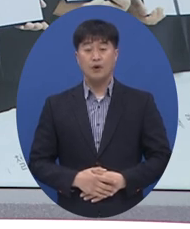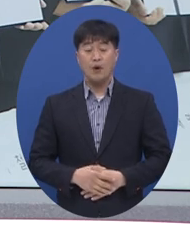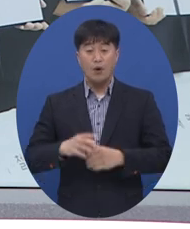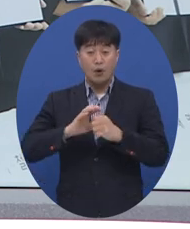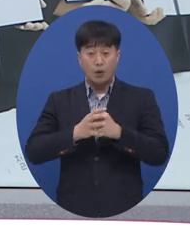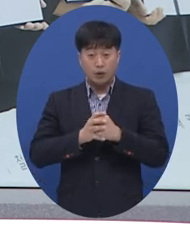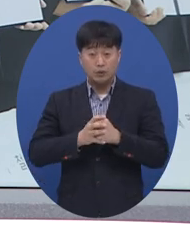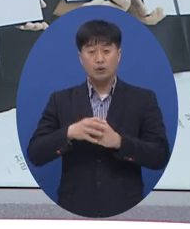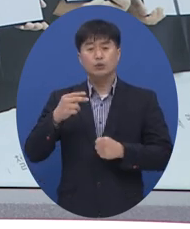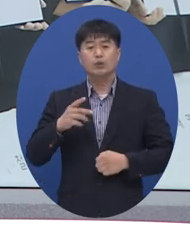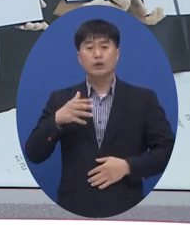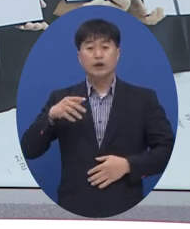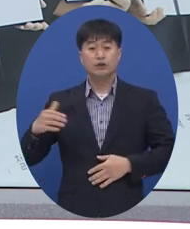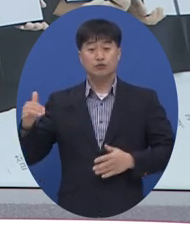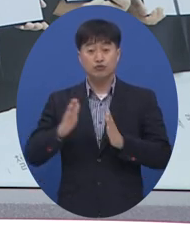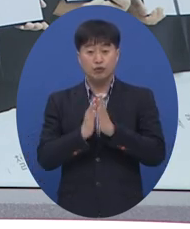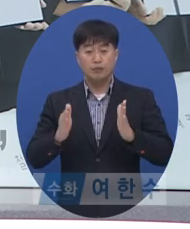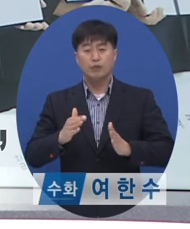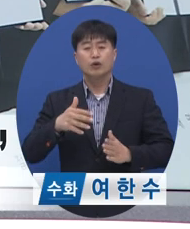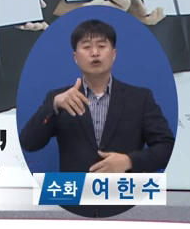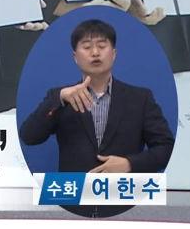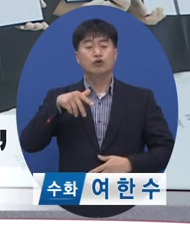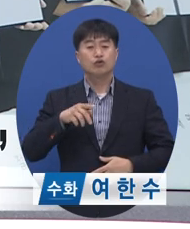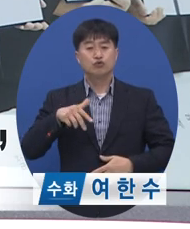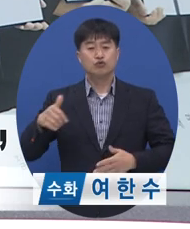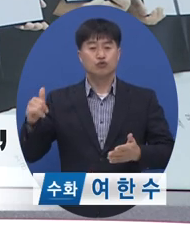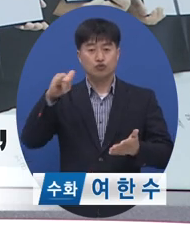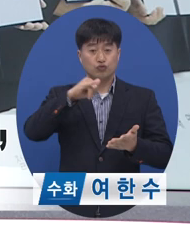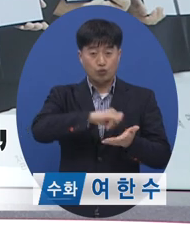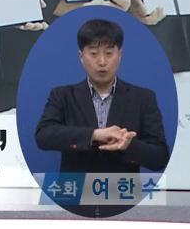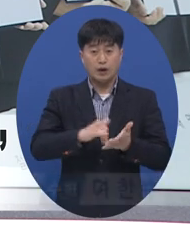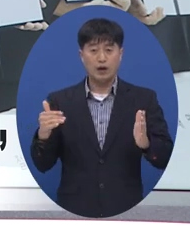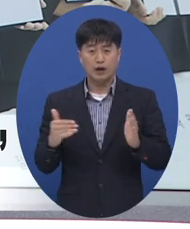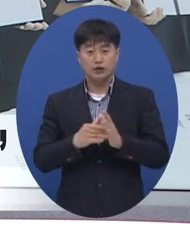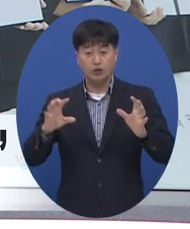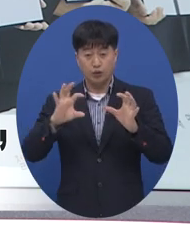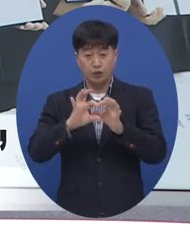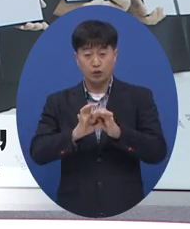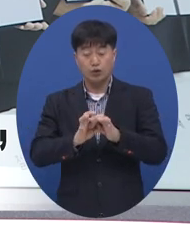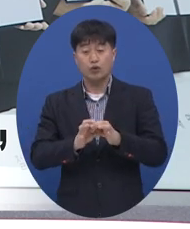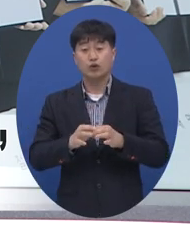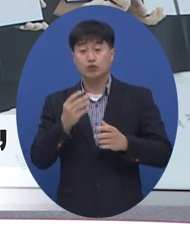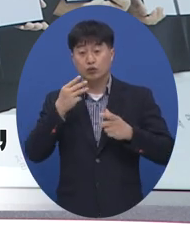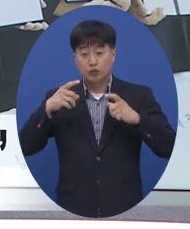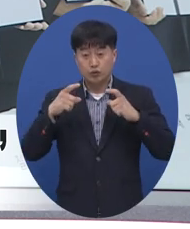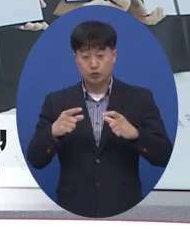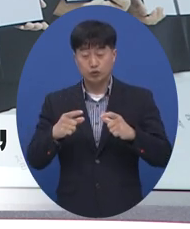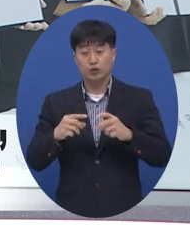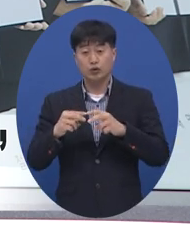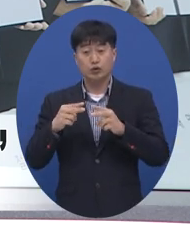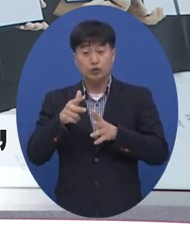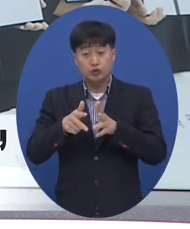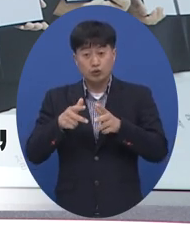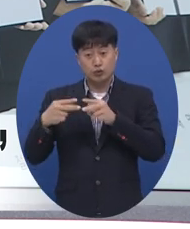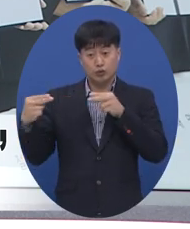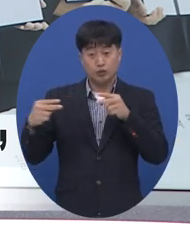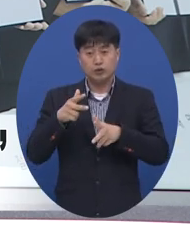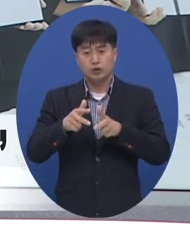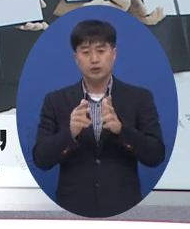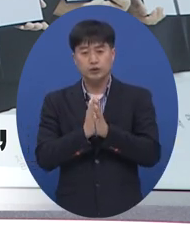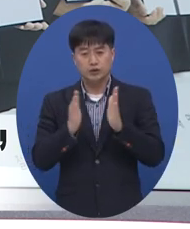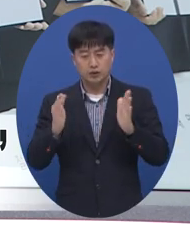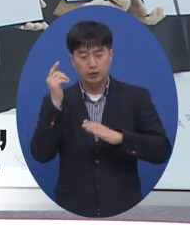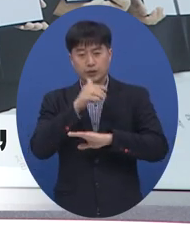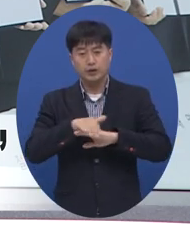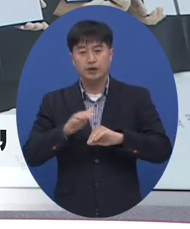화성 동탄에서 출발해 청주국제공항까지 이어지는 수도권 내륙선 철도 구축 사업이 본격 추진될 전망입니다.